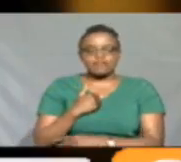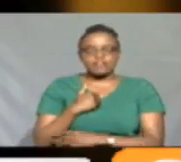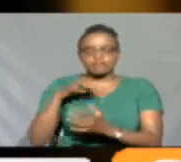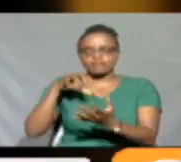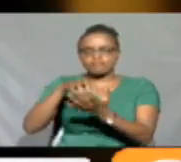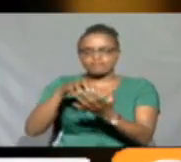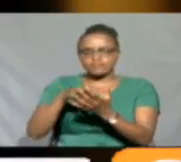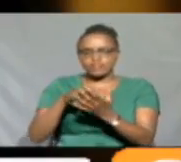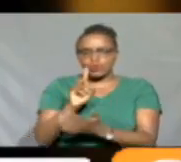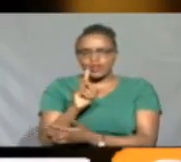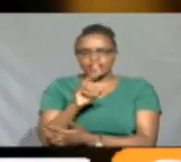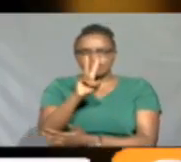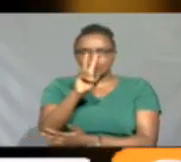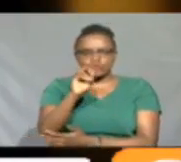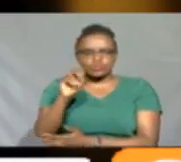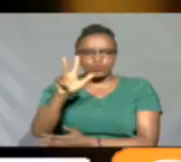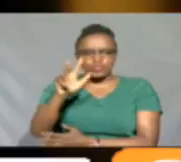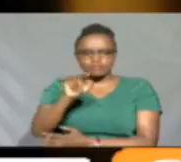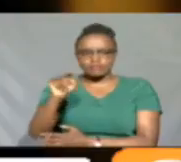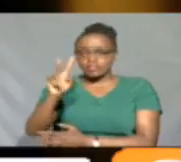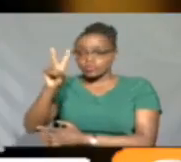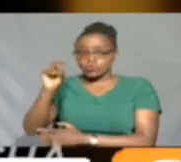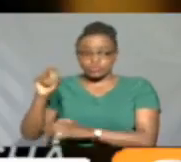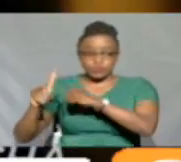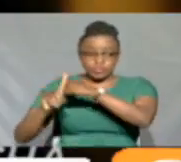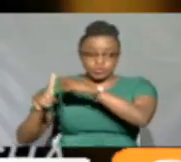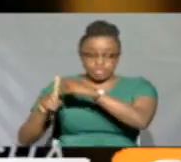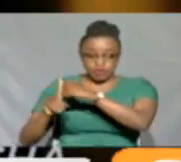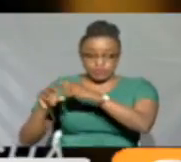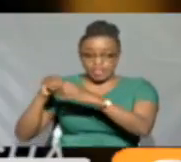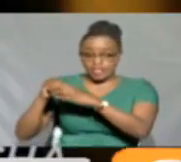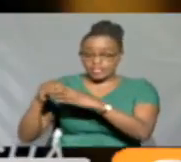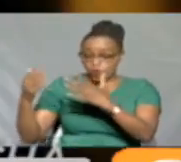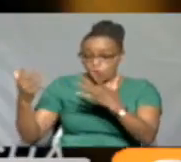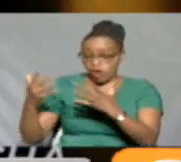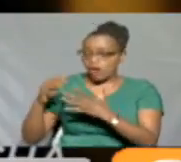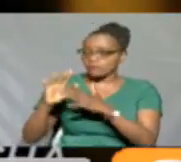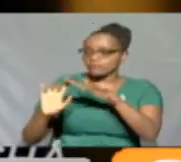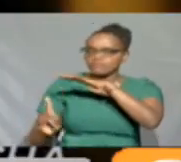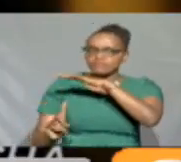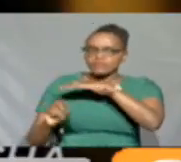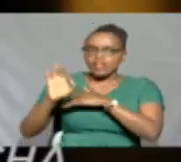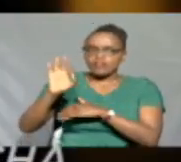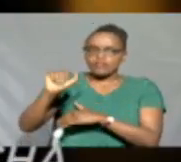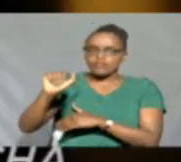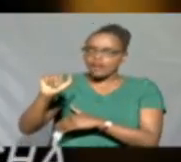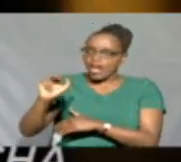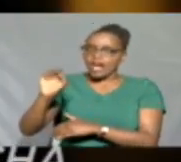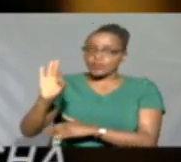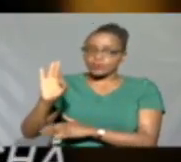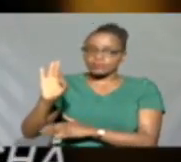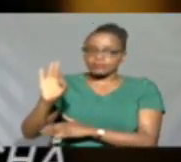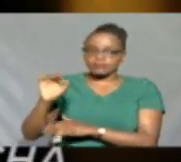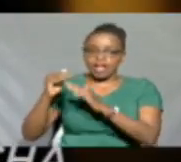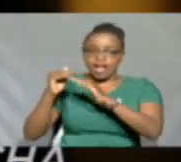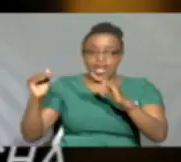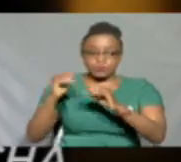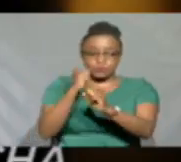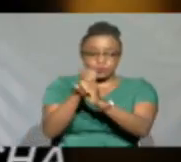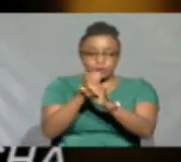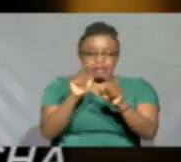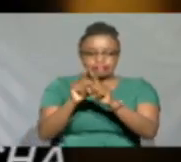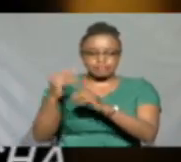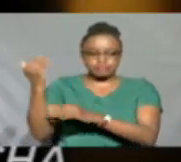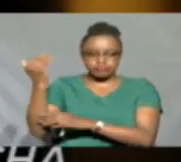maalum kati ya mwaka wa 2003 na 2006 katika kituo cha elimu cha Farrow House, Uingereza. Alihudumu kama